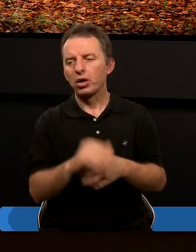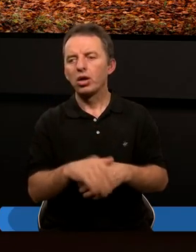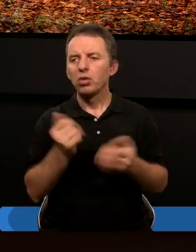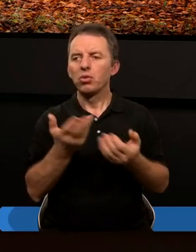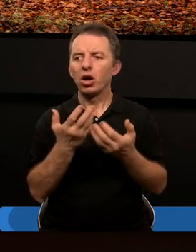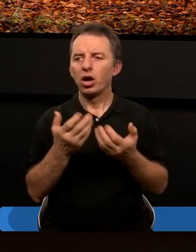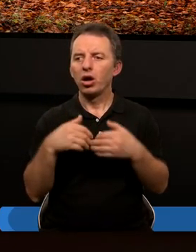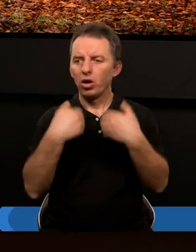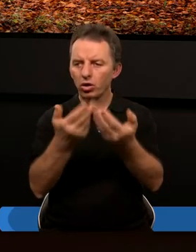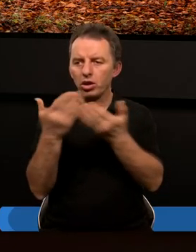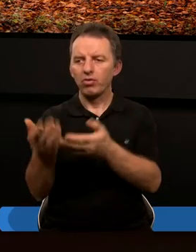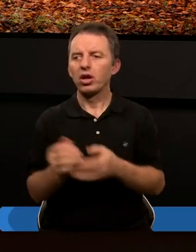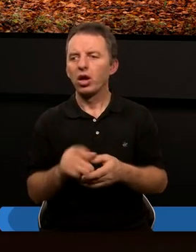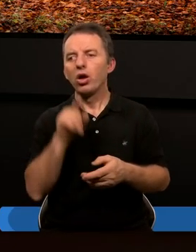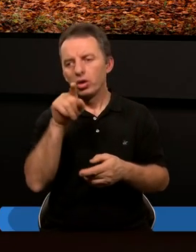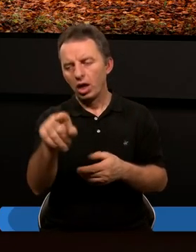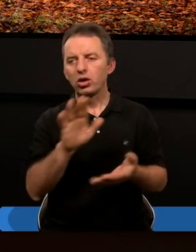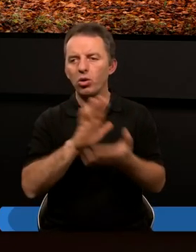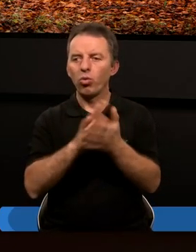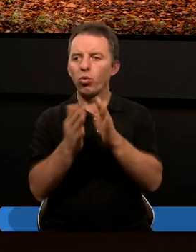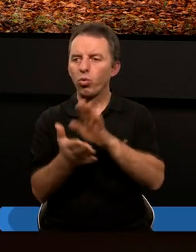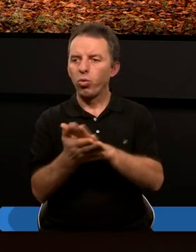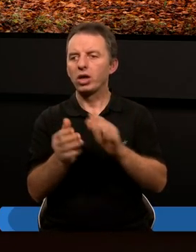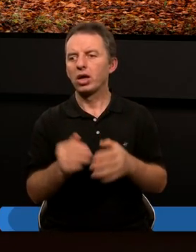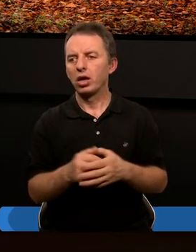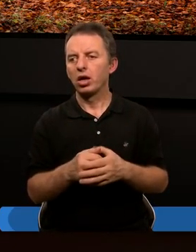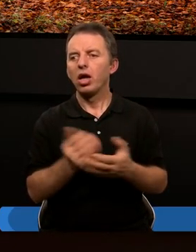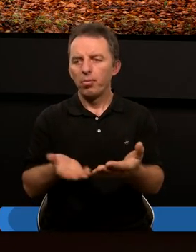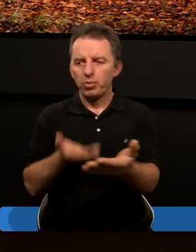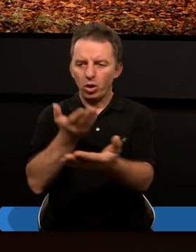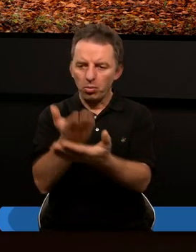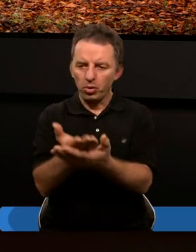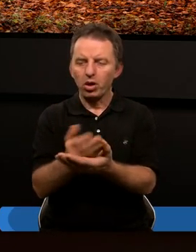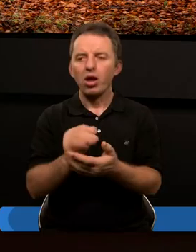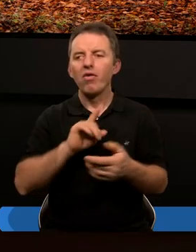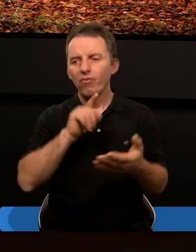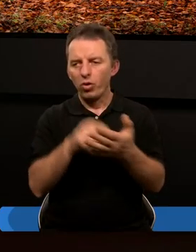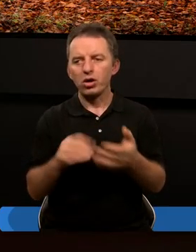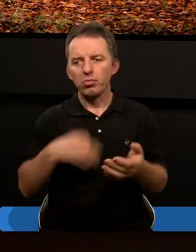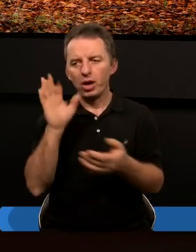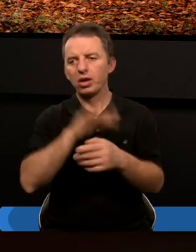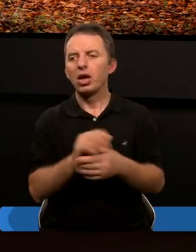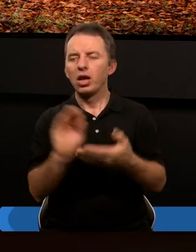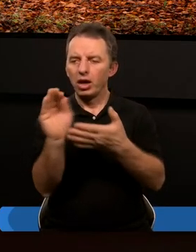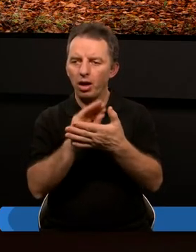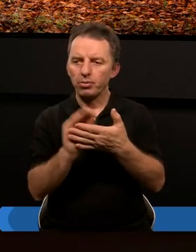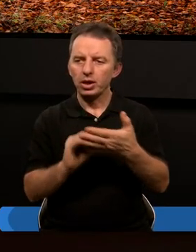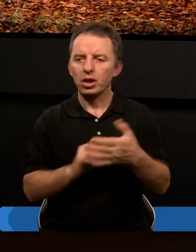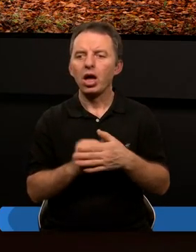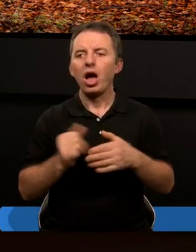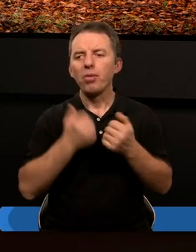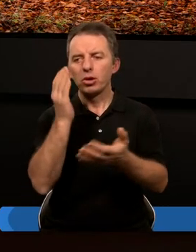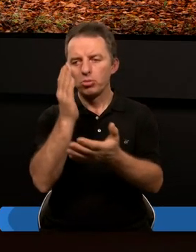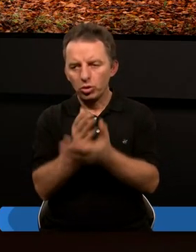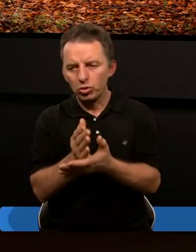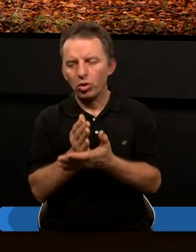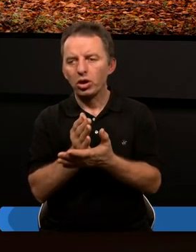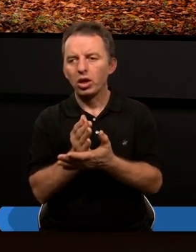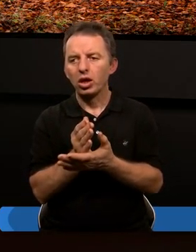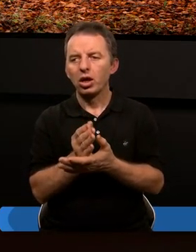zadowoleni. I to taki układ proponuje właśnie Pan Bóg. Tutaj jest nawet napisane, żebyśmy już